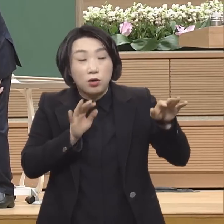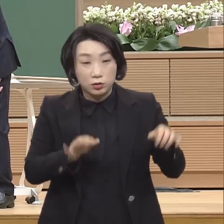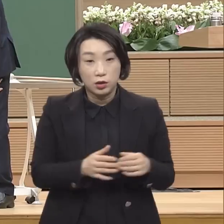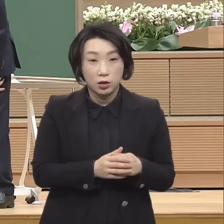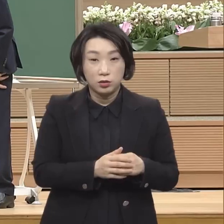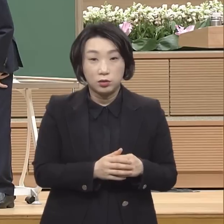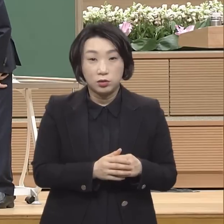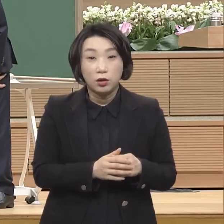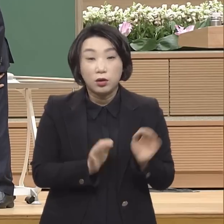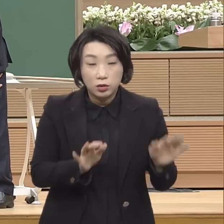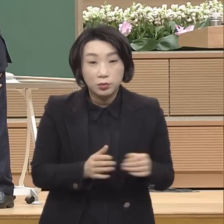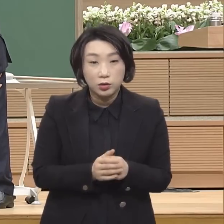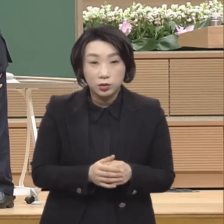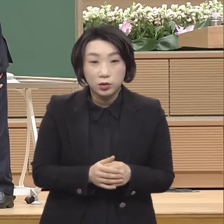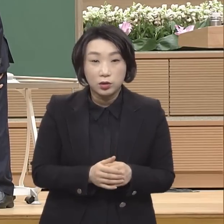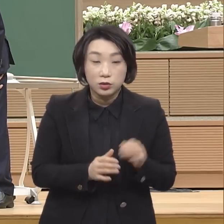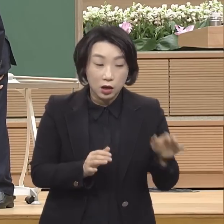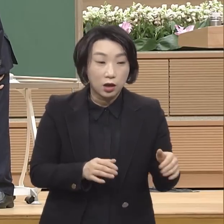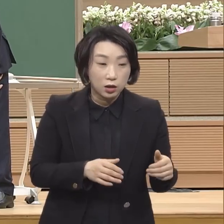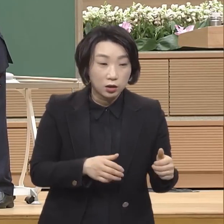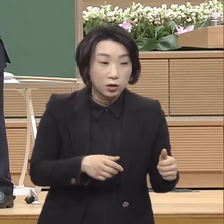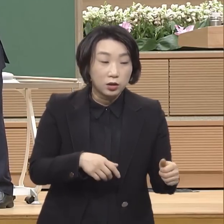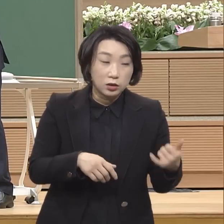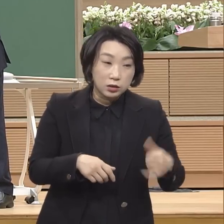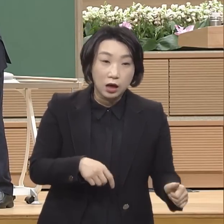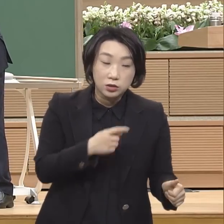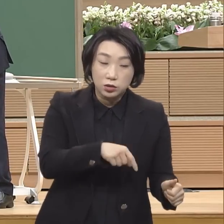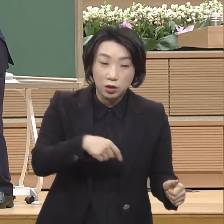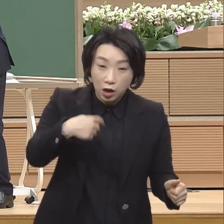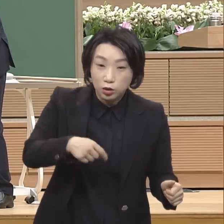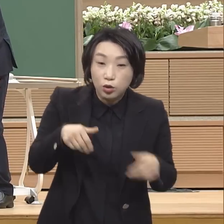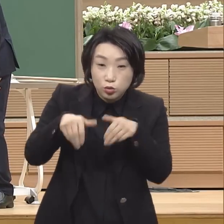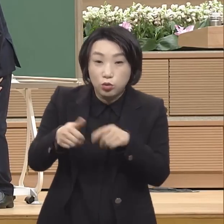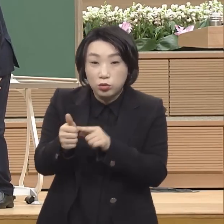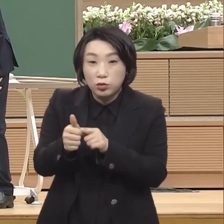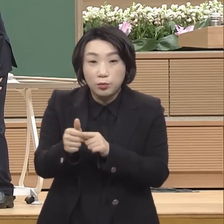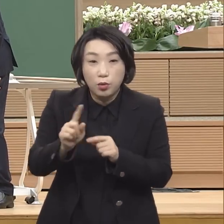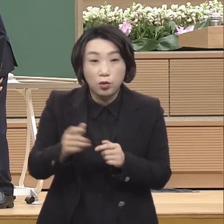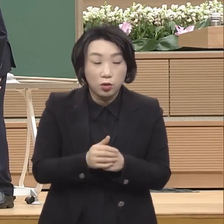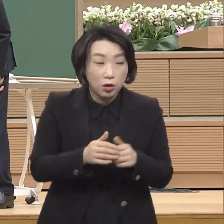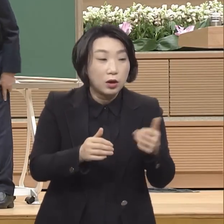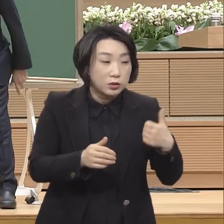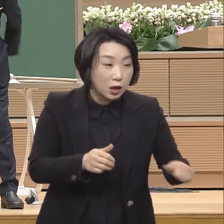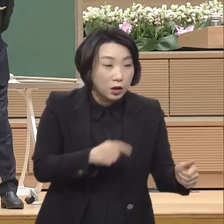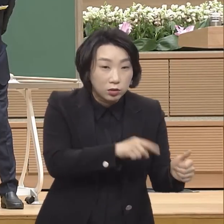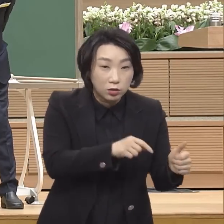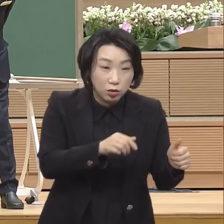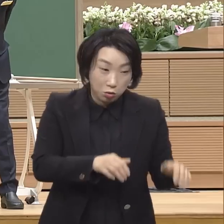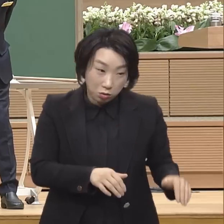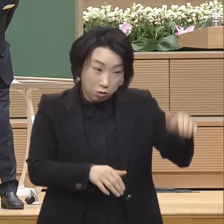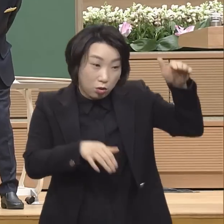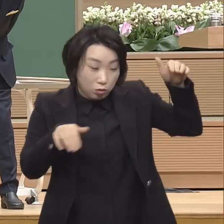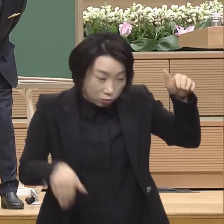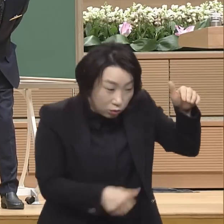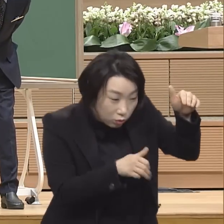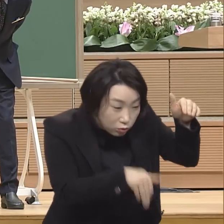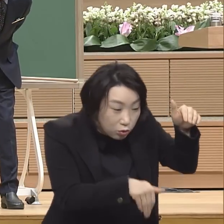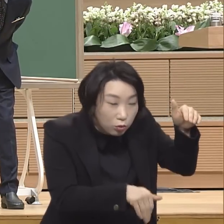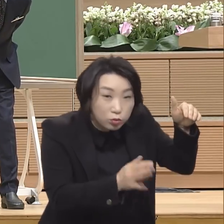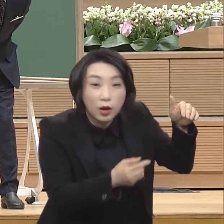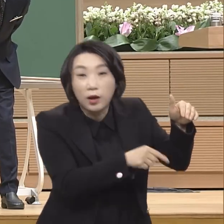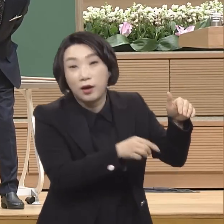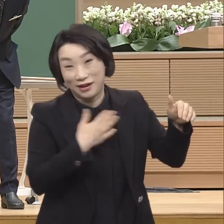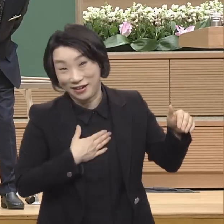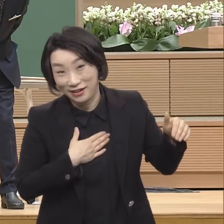벗어나면 그때는 이 자식을 가르치던 이 종은 다시 자식의 종이 되어버린다 이 말이요. 무슨 말이 이해가